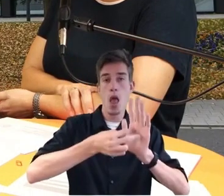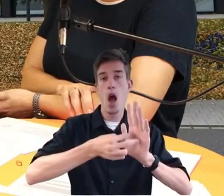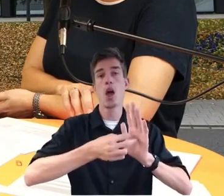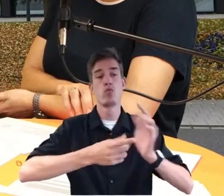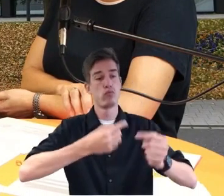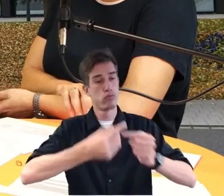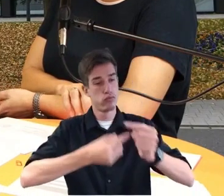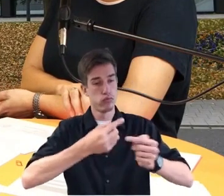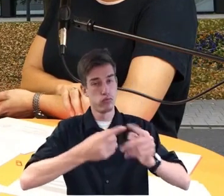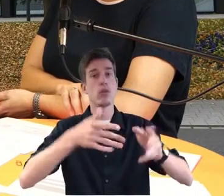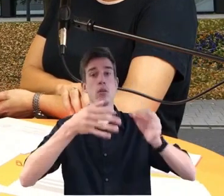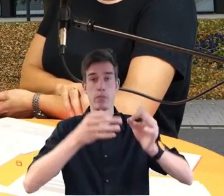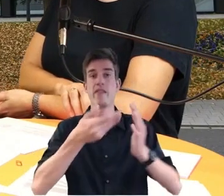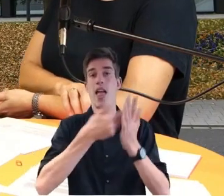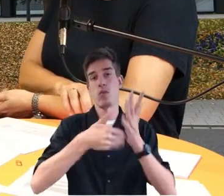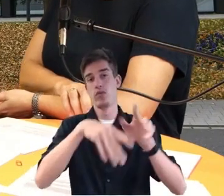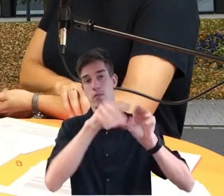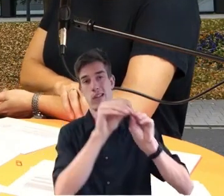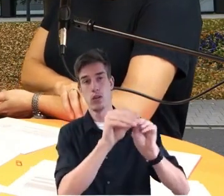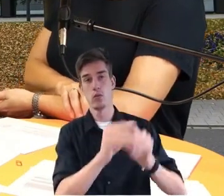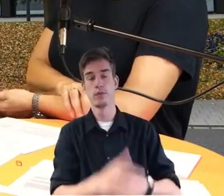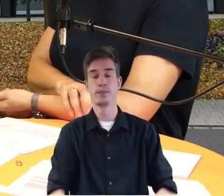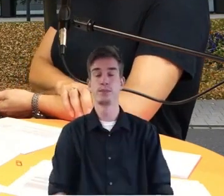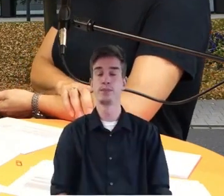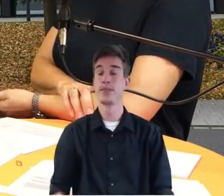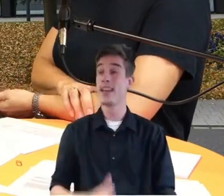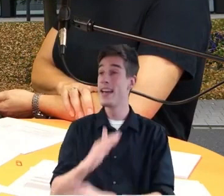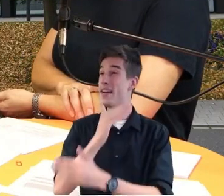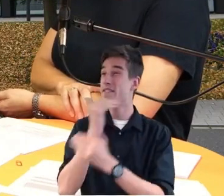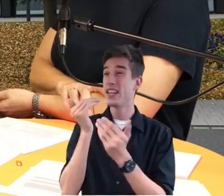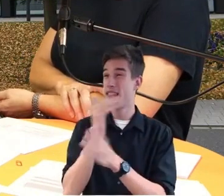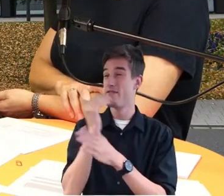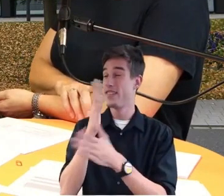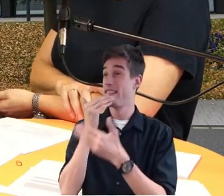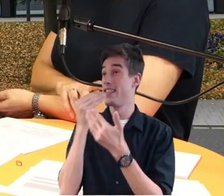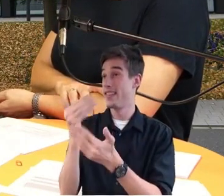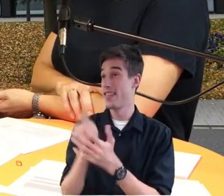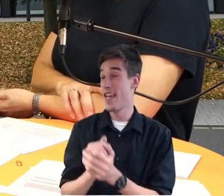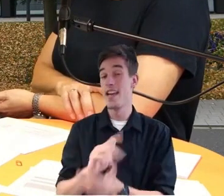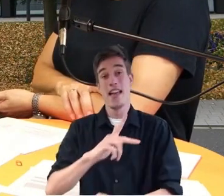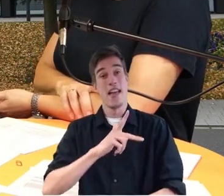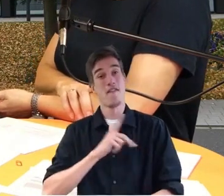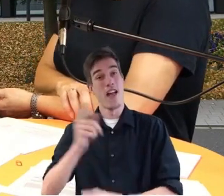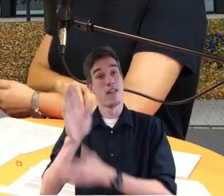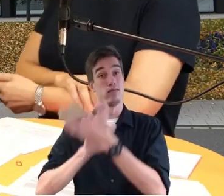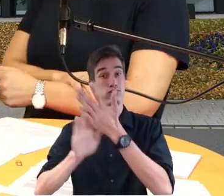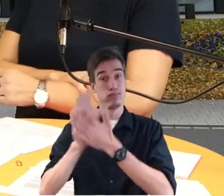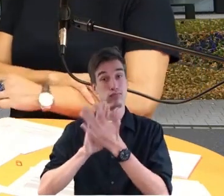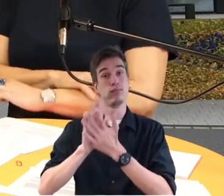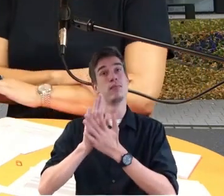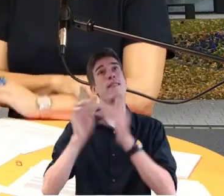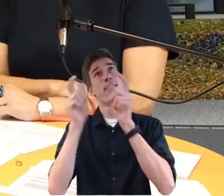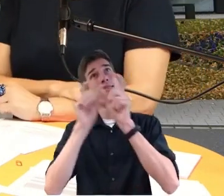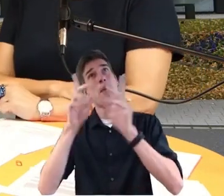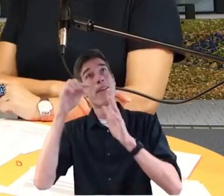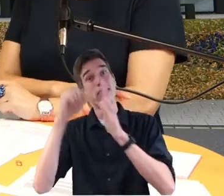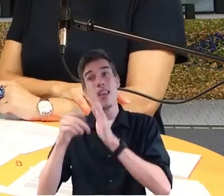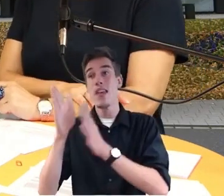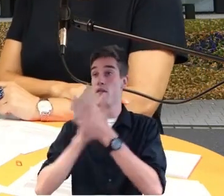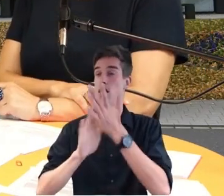starten dann mit der ausbildung vielen herzlichen dank ein toller anblick und ich glaube